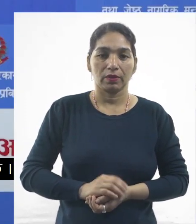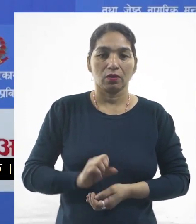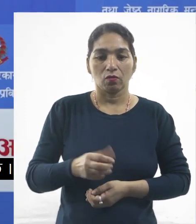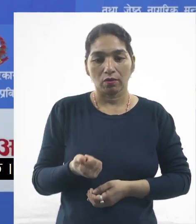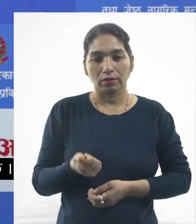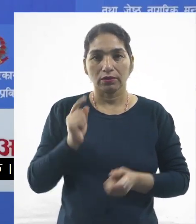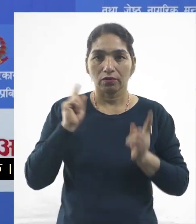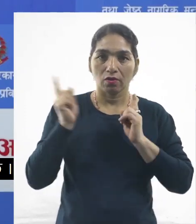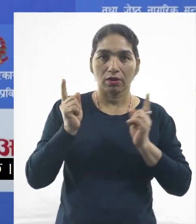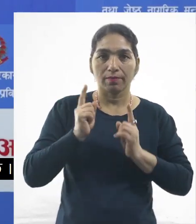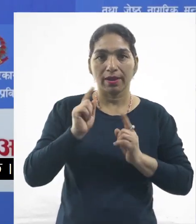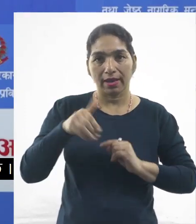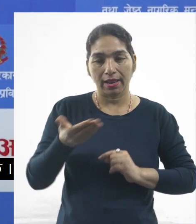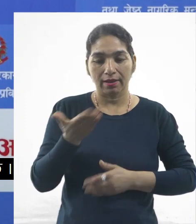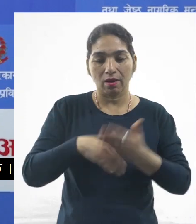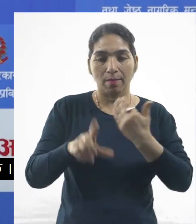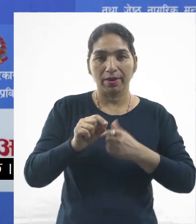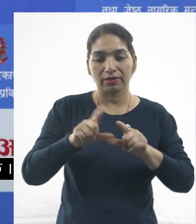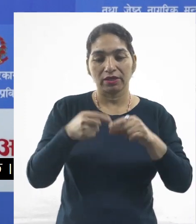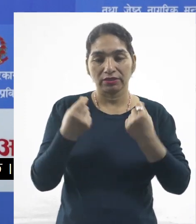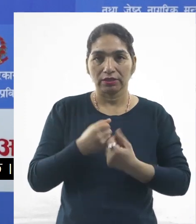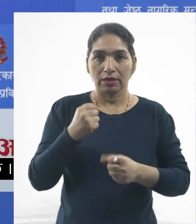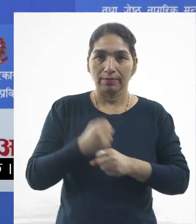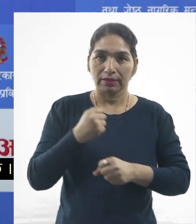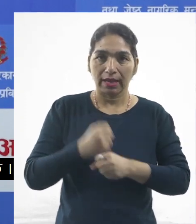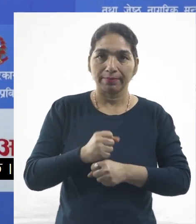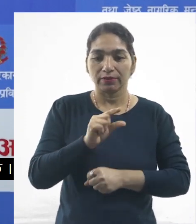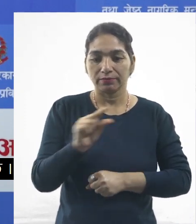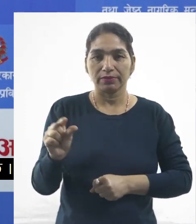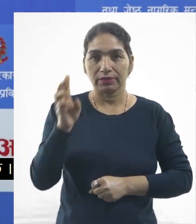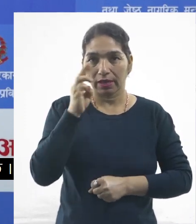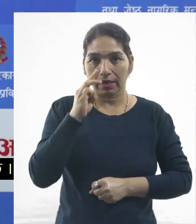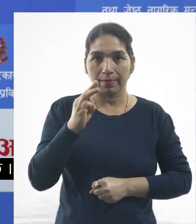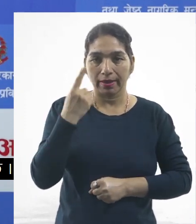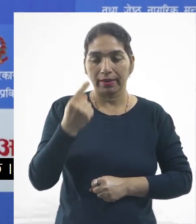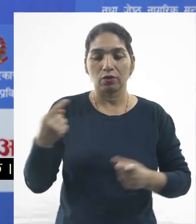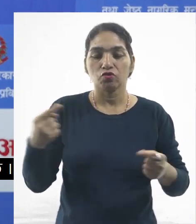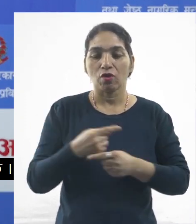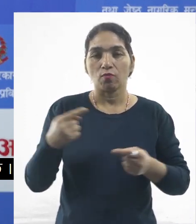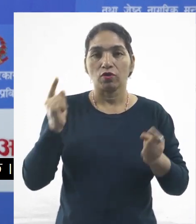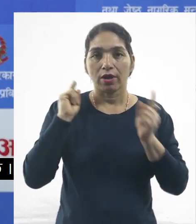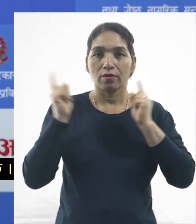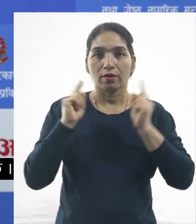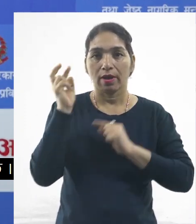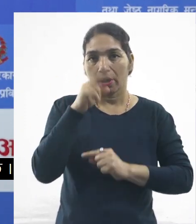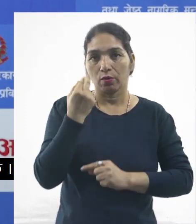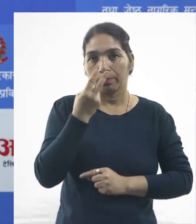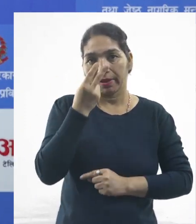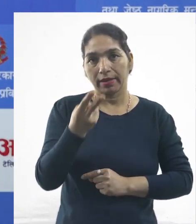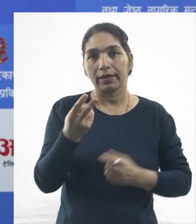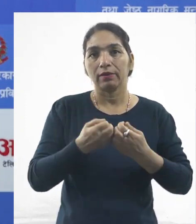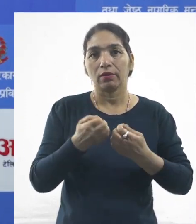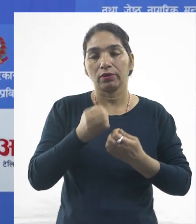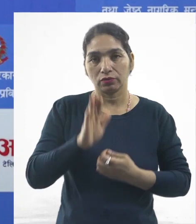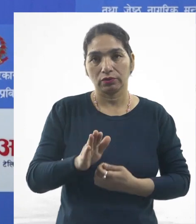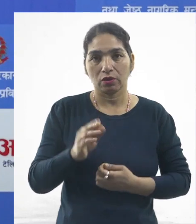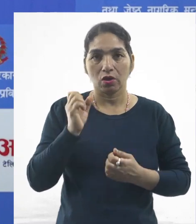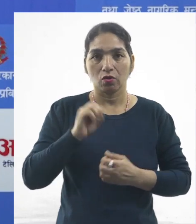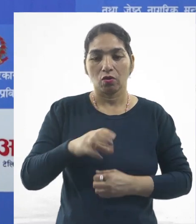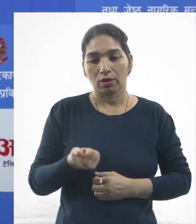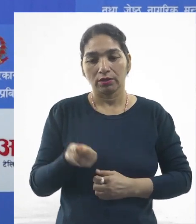गोकर्णेश्वर नगरपालिकालाई अपाङ्गता क्षेत्रमा काम गर्ने सन्दर्भमा एक नमुना नगरपालिकाको रूपमा हेर्ने गरिएको छ